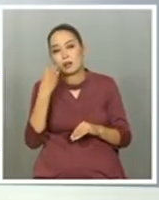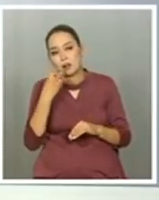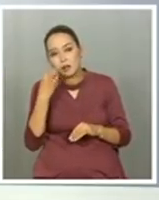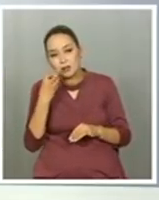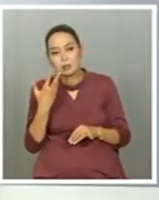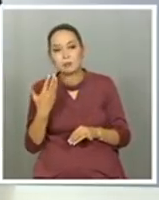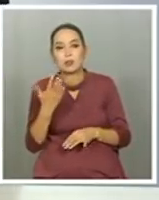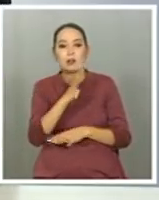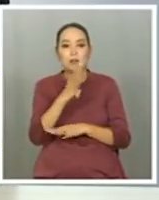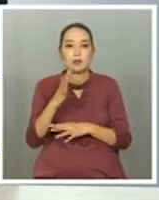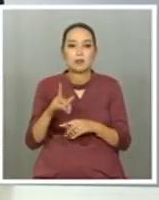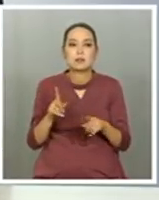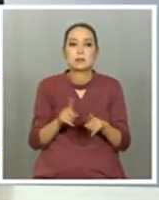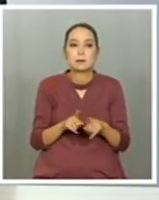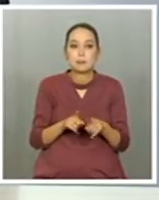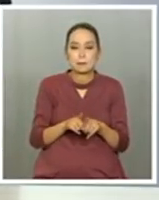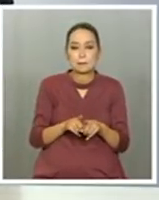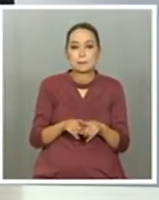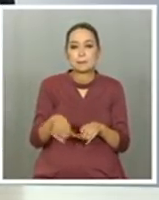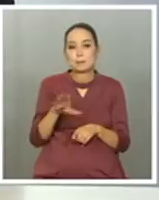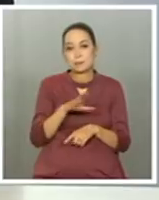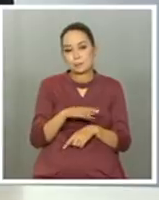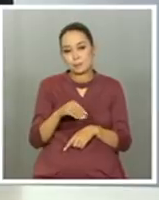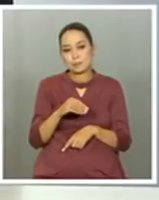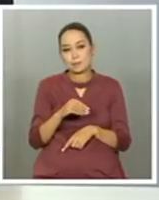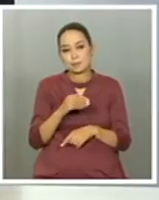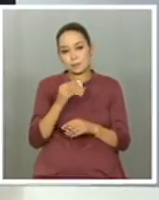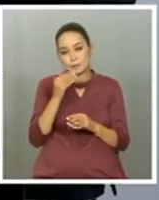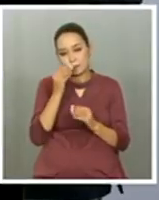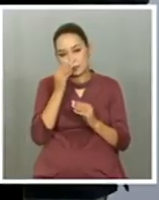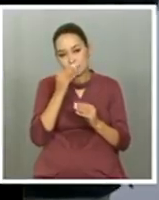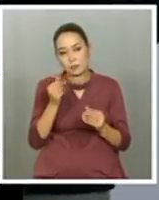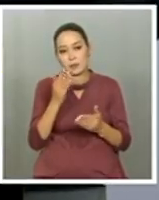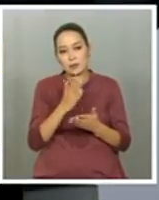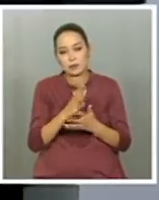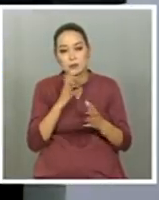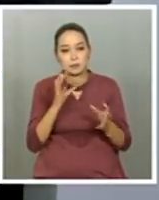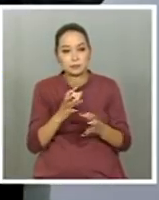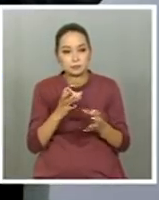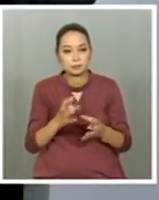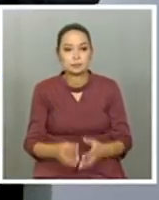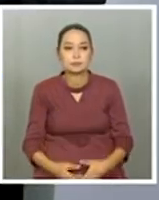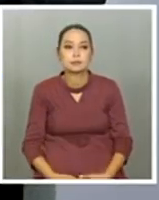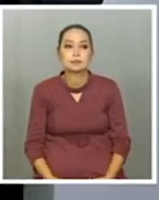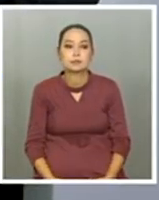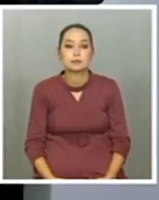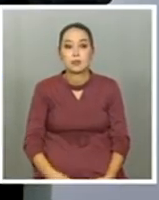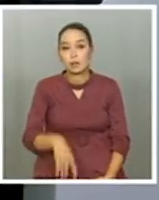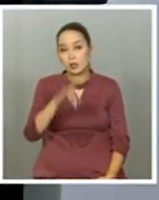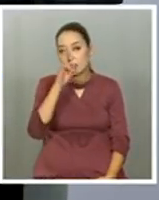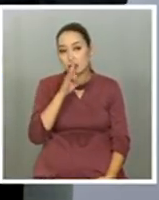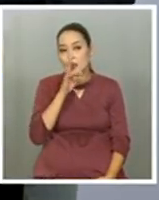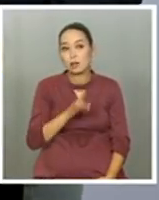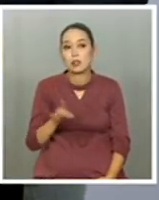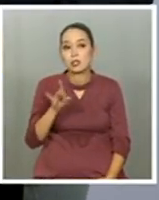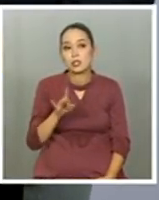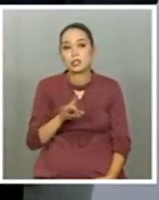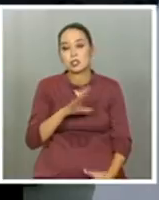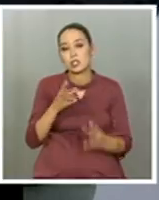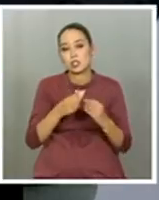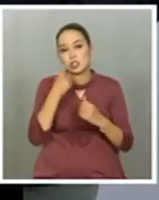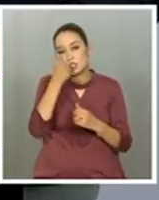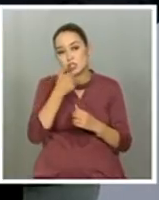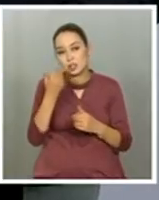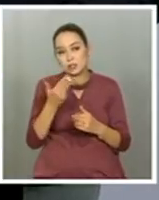мақтанышы қоқиғаз құсы. Қазақстан Республикасы жылдан жылға ерекше